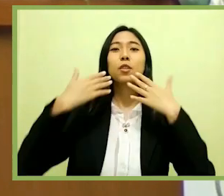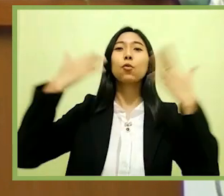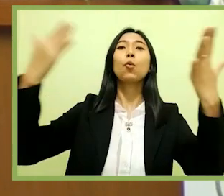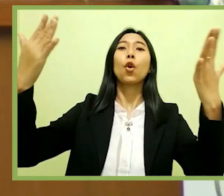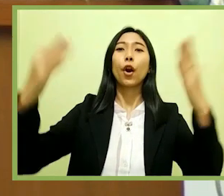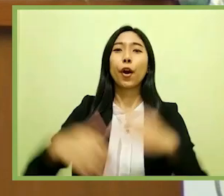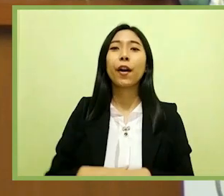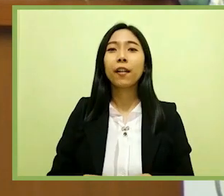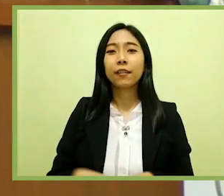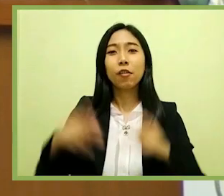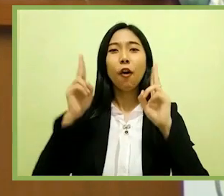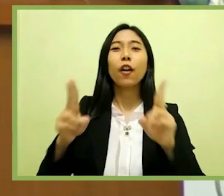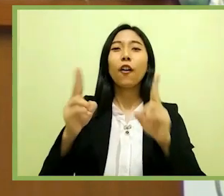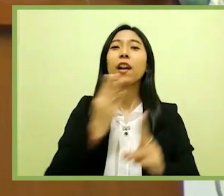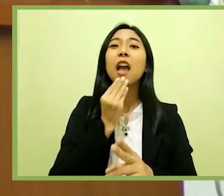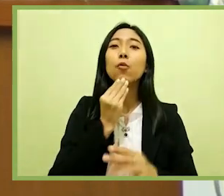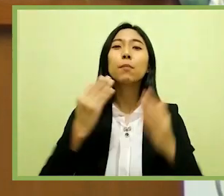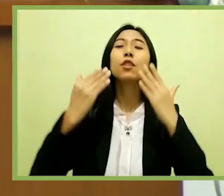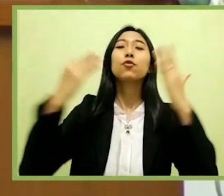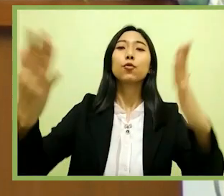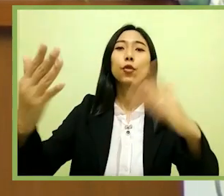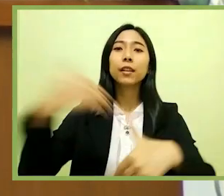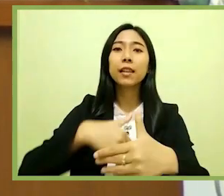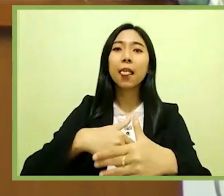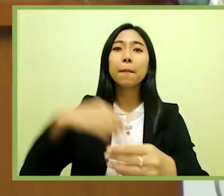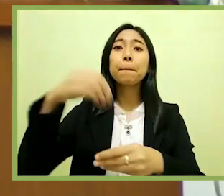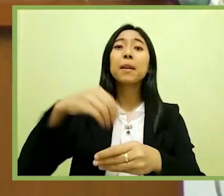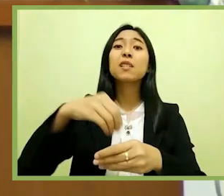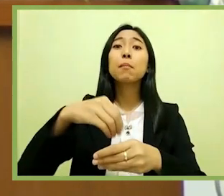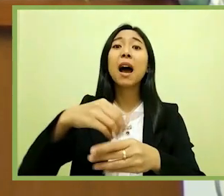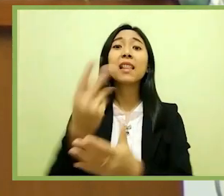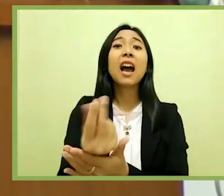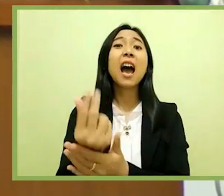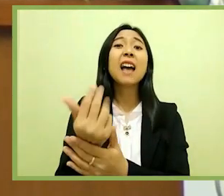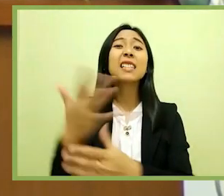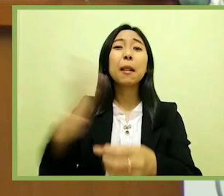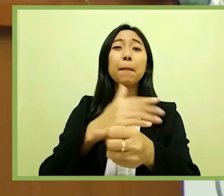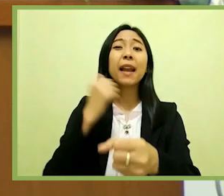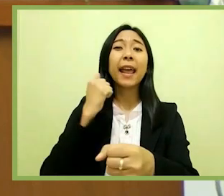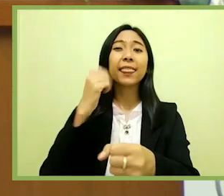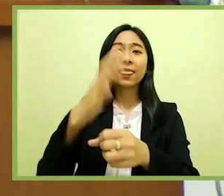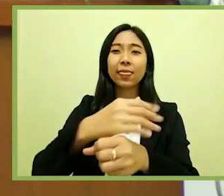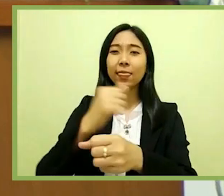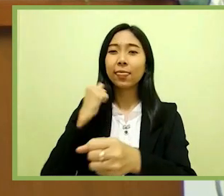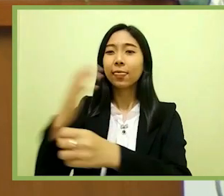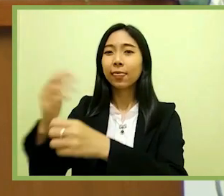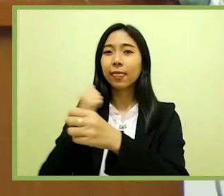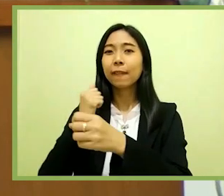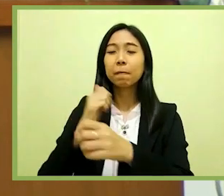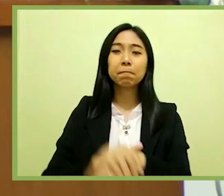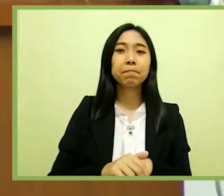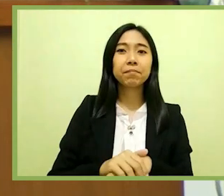Tuhan melalui persembahan hasil bumi. Makanya di kita juga, Bapak Ibu